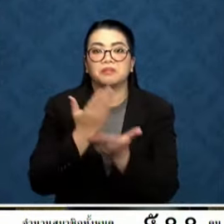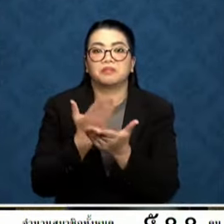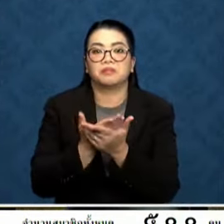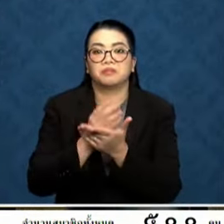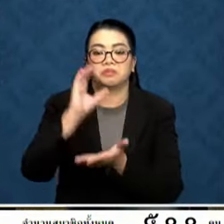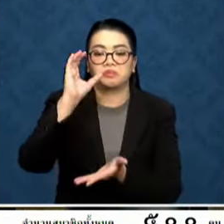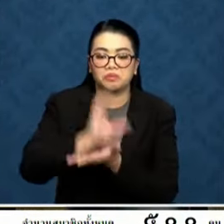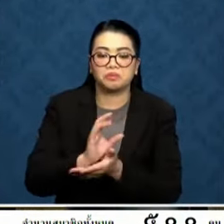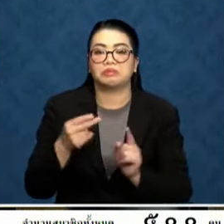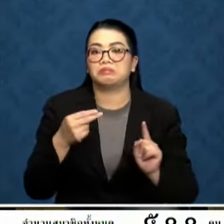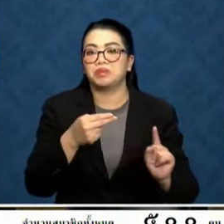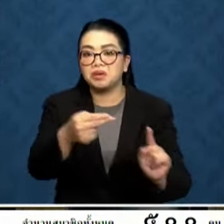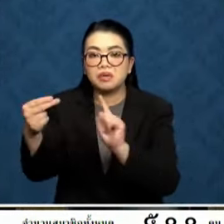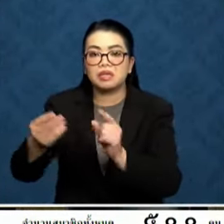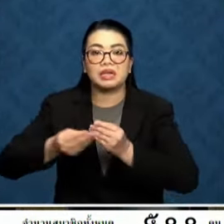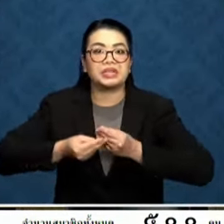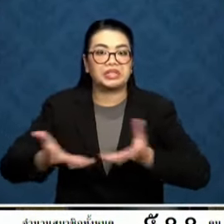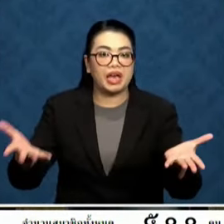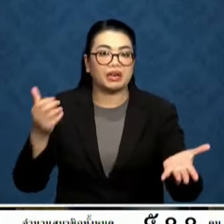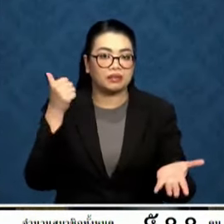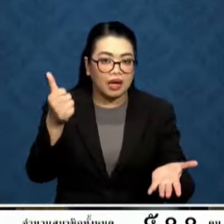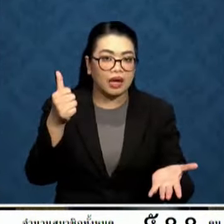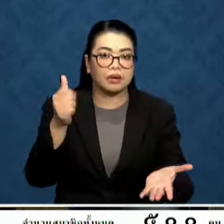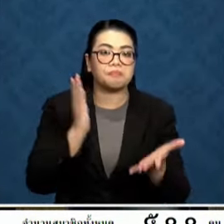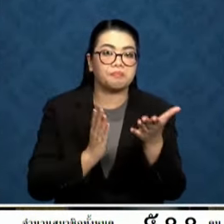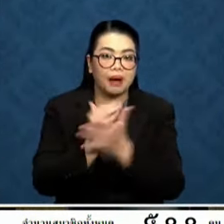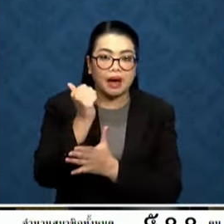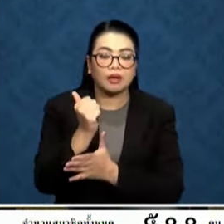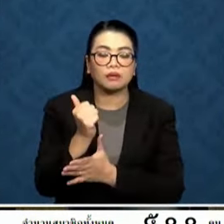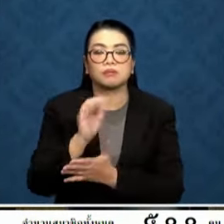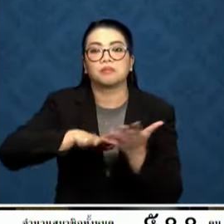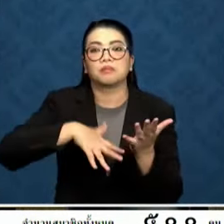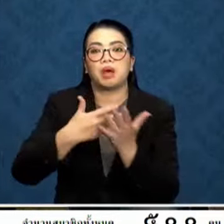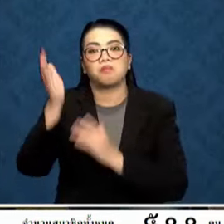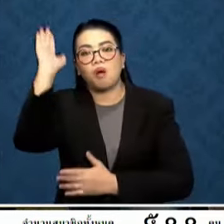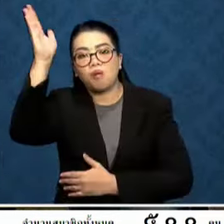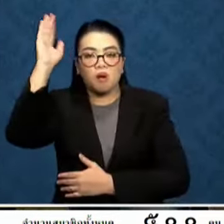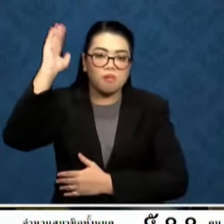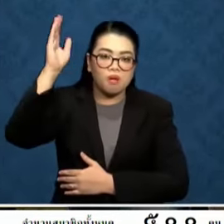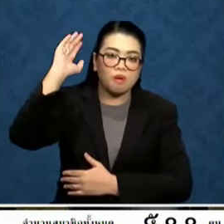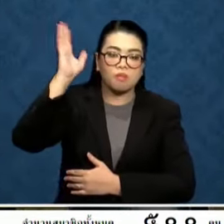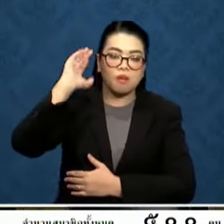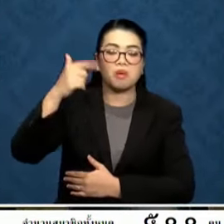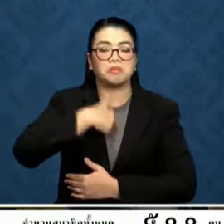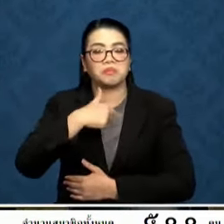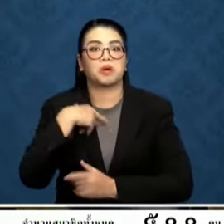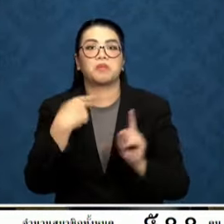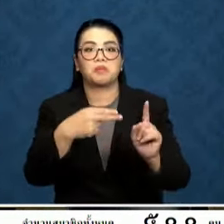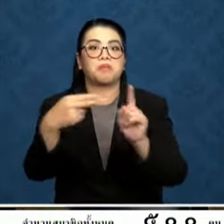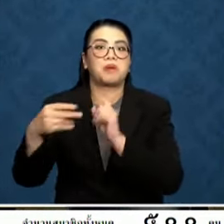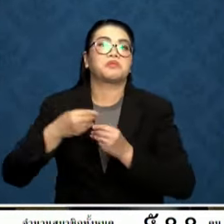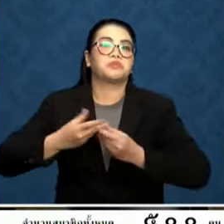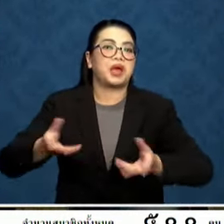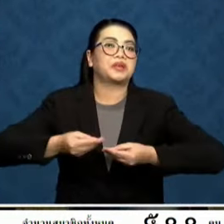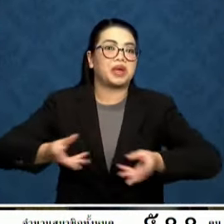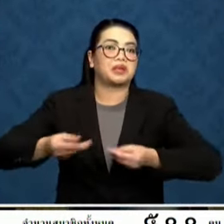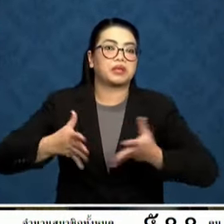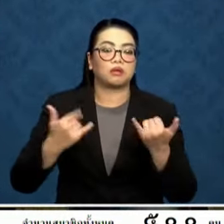การดิจิตอล wallet 10,000บาทนี้ได้ซึ่งเป็นนโยบายเรือธงที่เคยหาเสียงไว้ได้